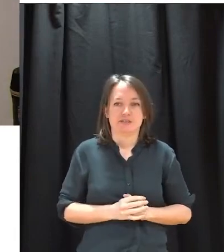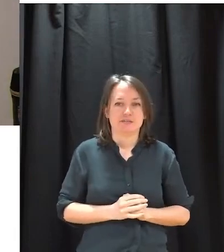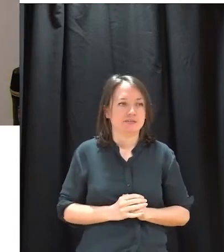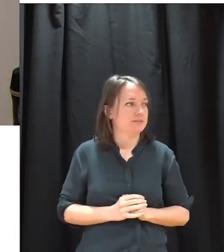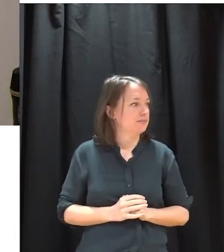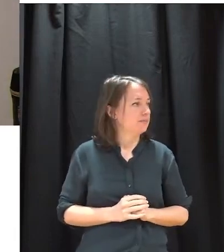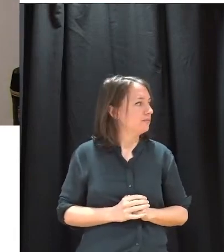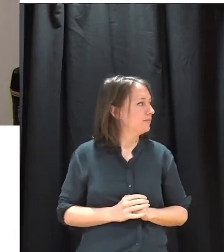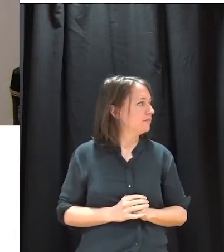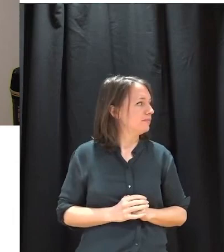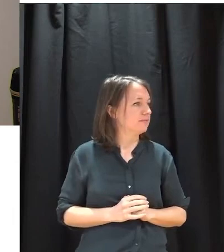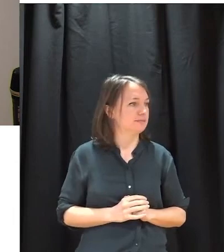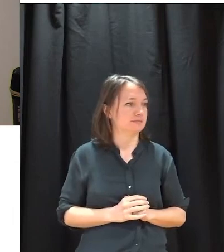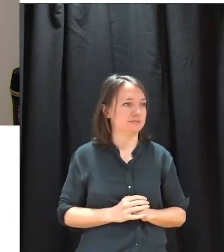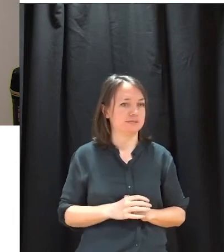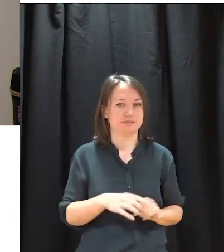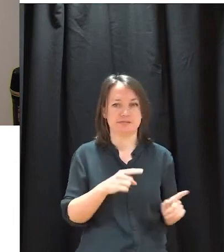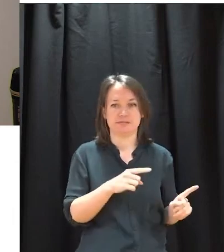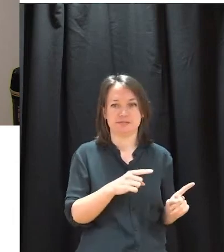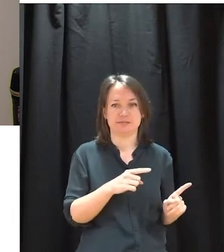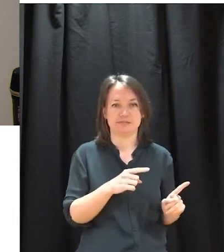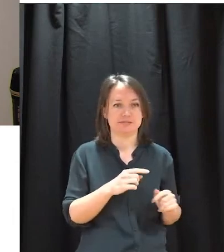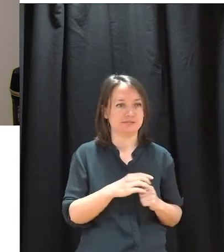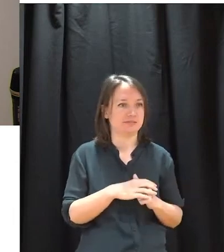donc on a une question.